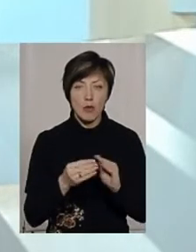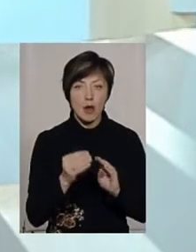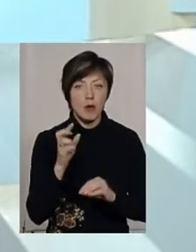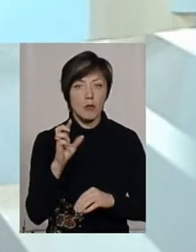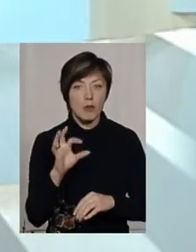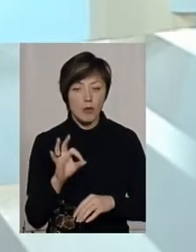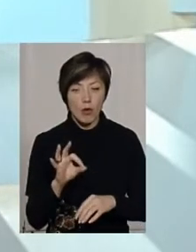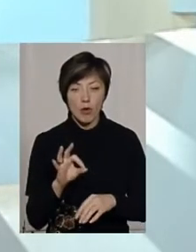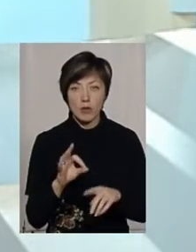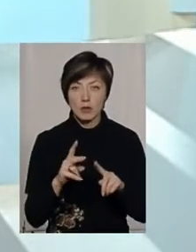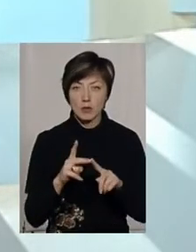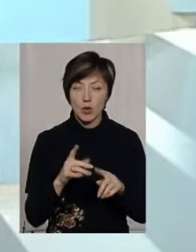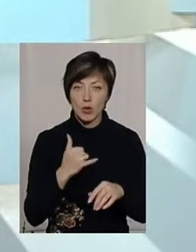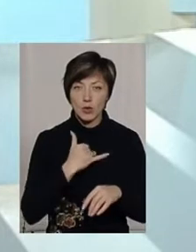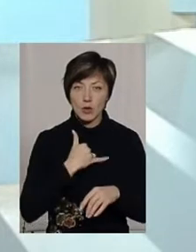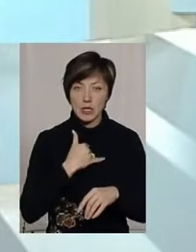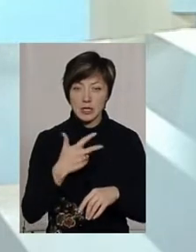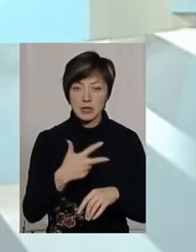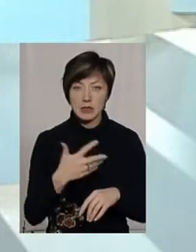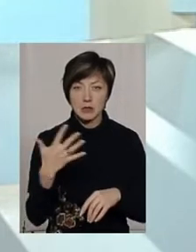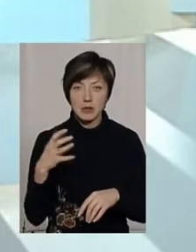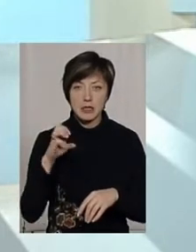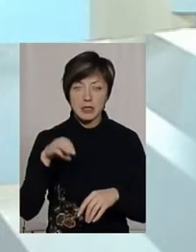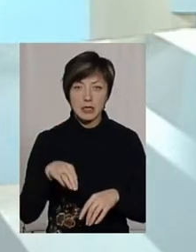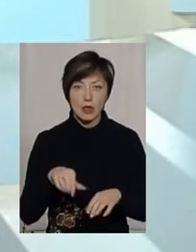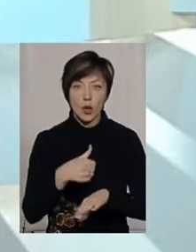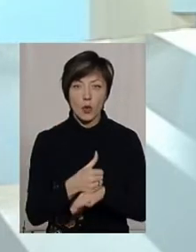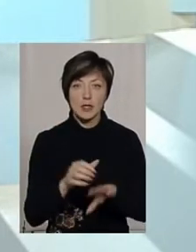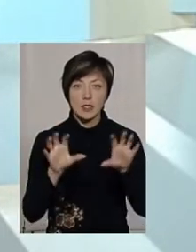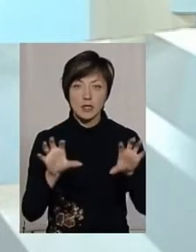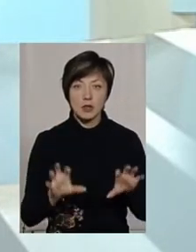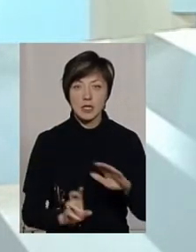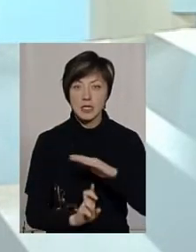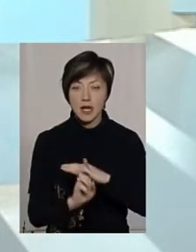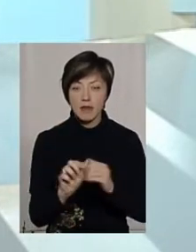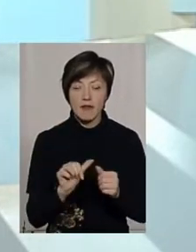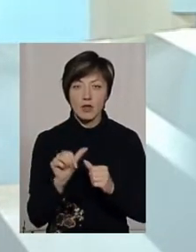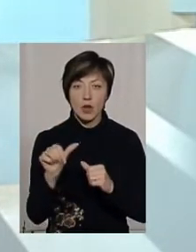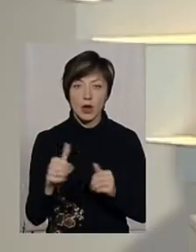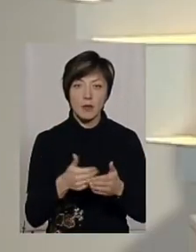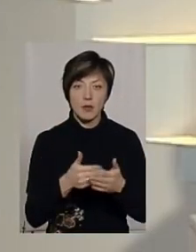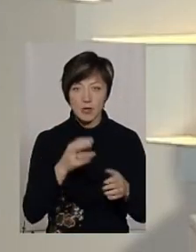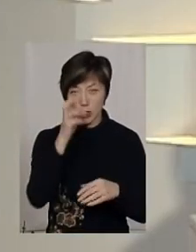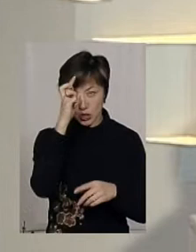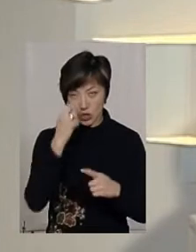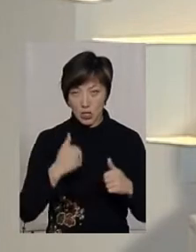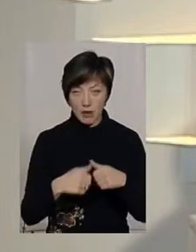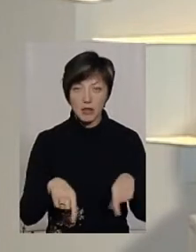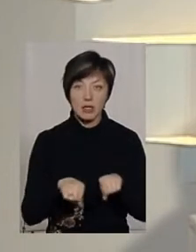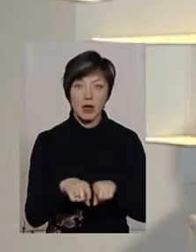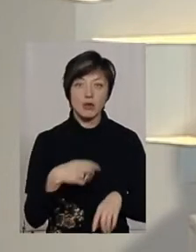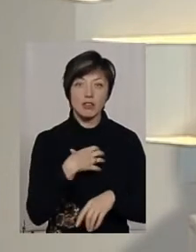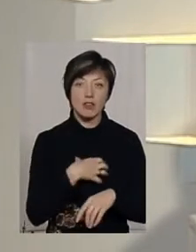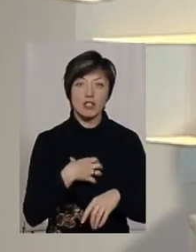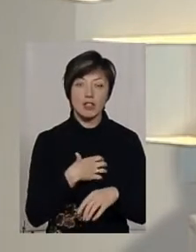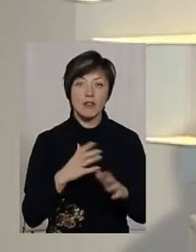що, по-друге, в нас по 35 статті Конституції церква відокремлена від держави. Це також